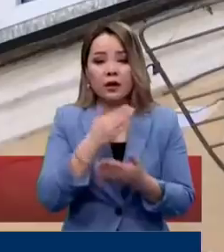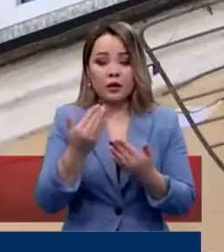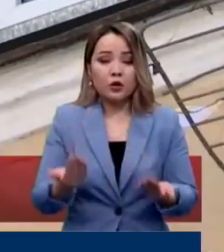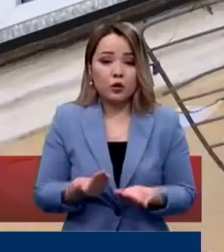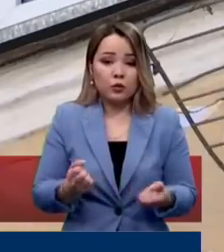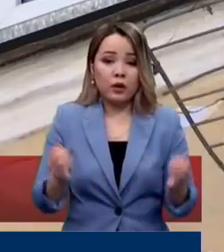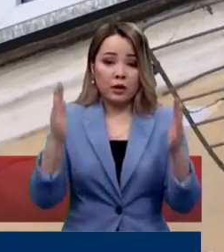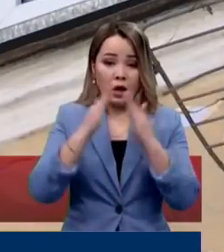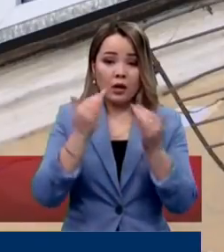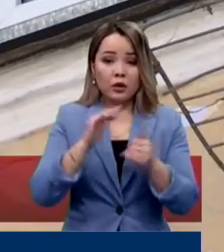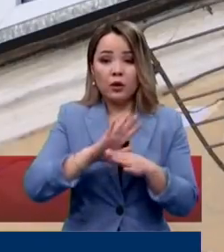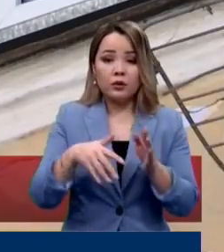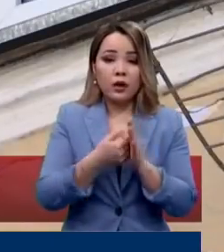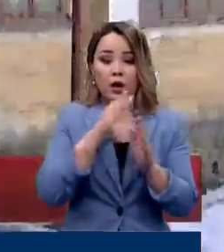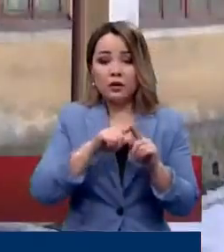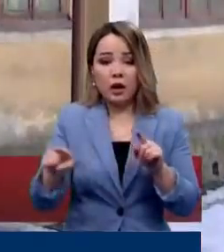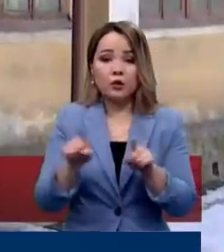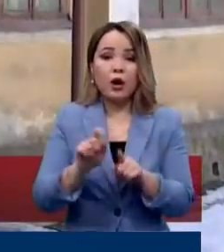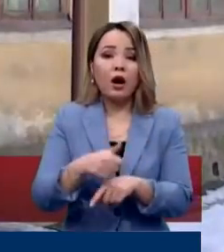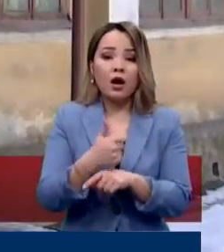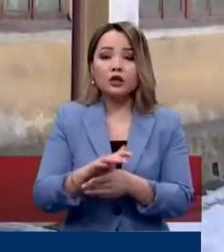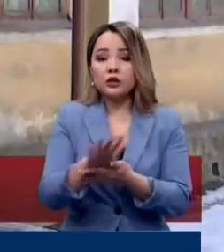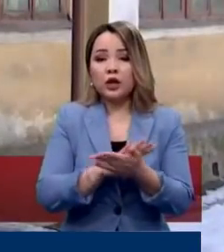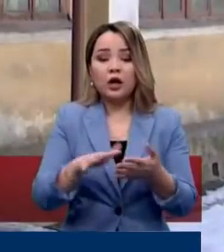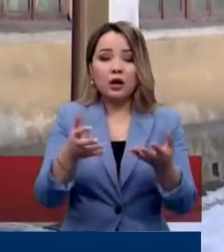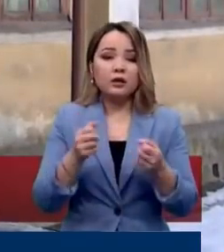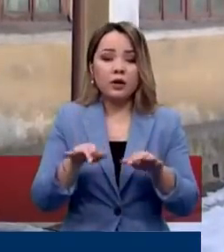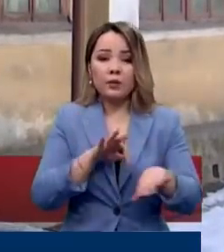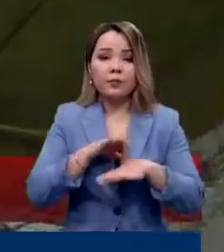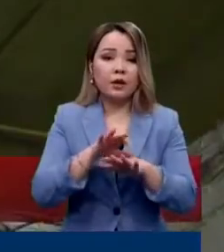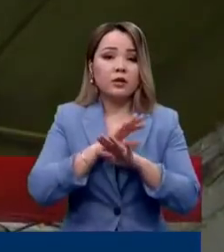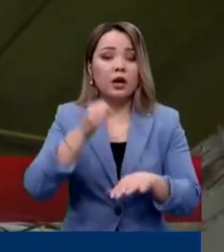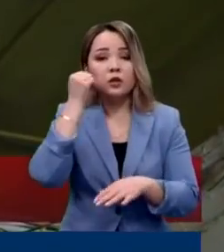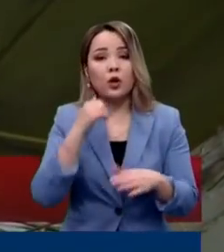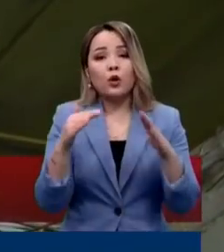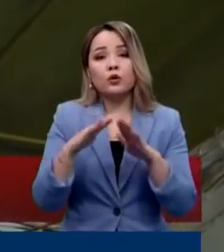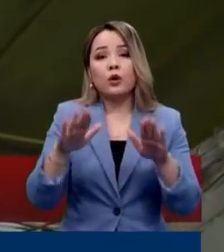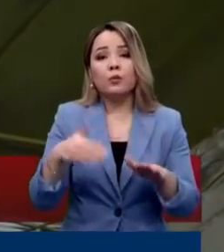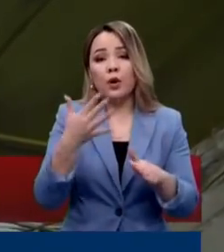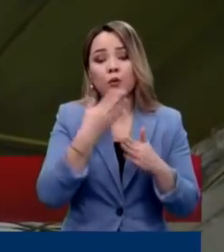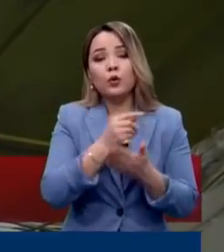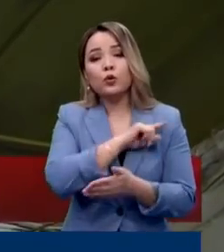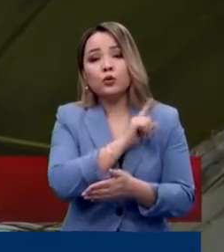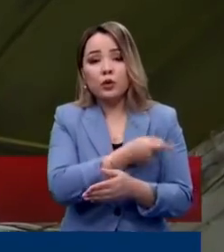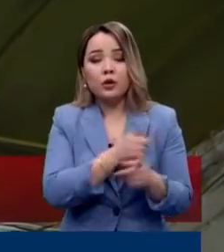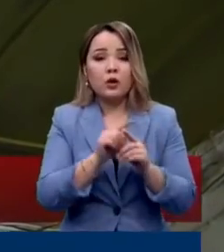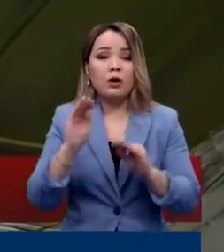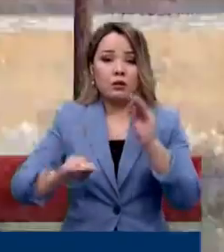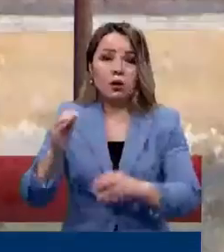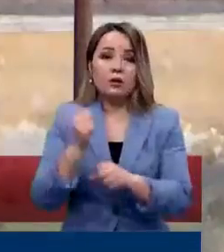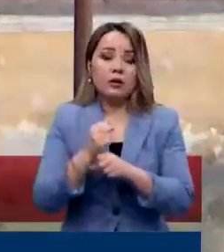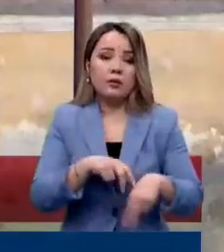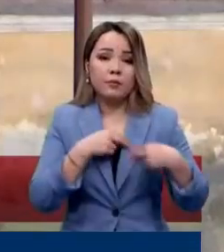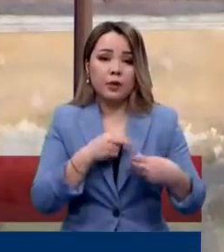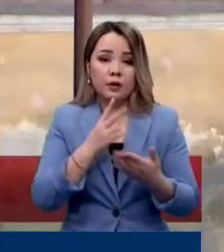тұрғындар. Енді міне қанша уақыт өтсе де әкімдік ешқандай шара қабылдамаған. Тозығы жеткен үйді өз күштерімен жама бәлек.